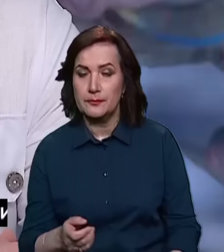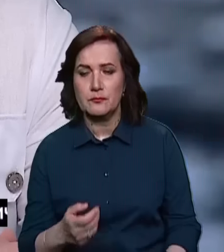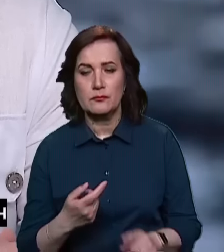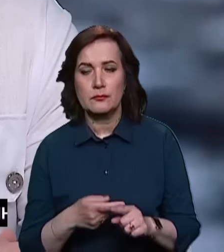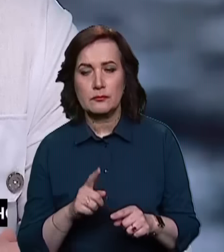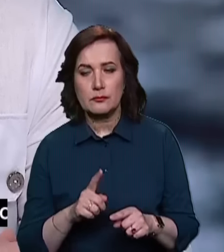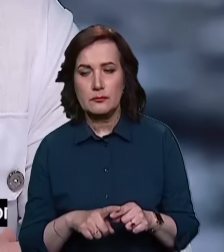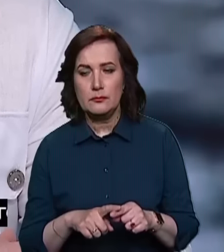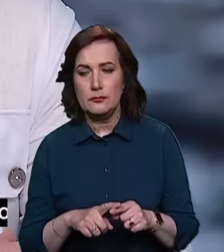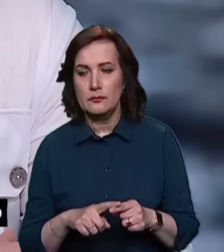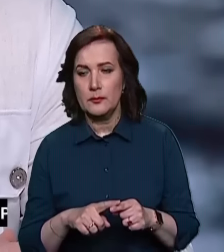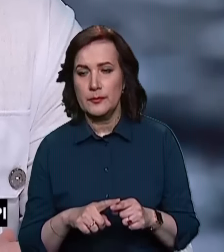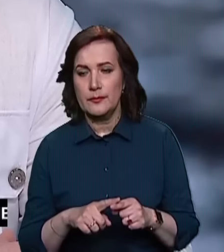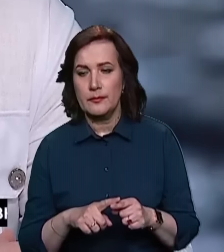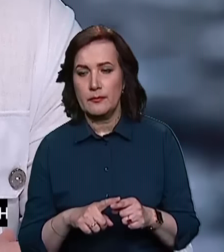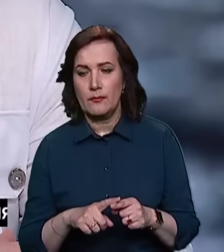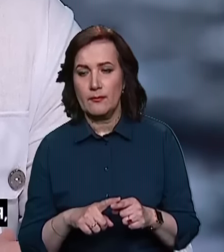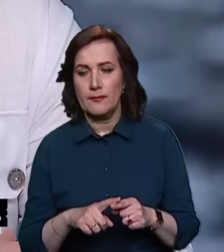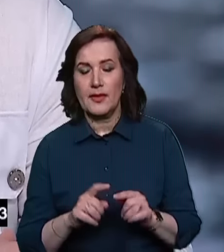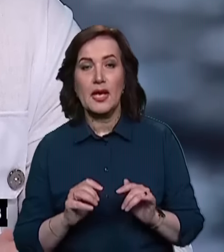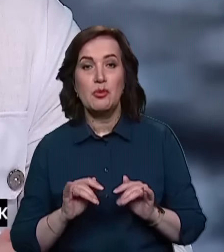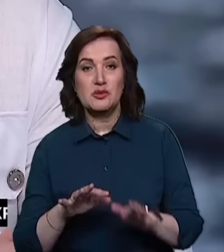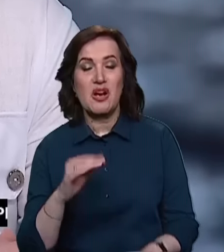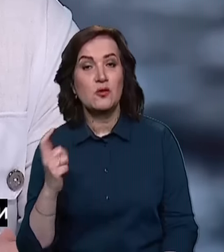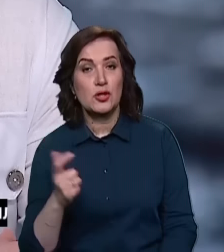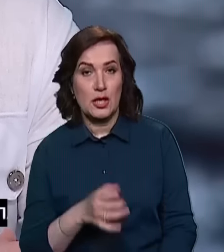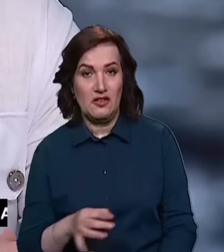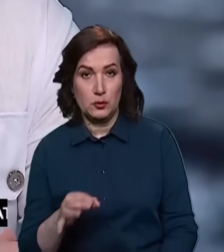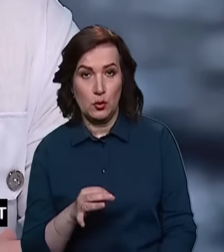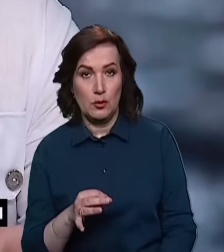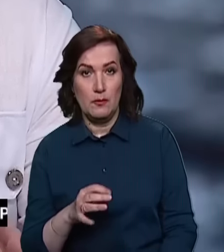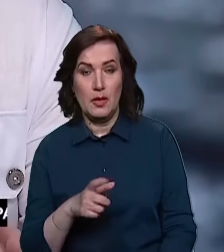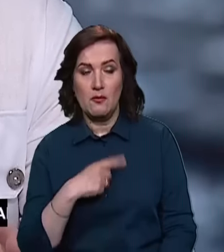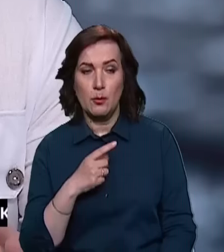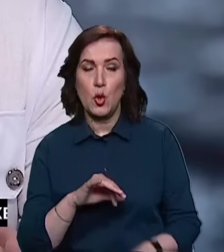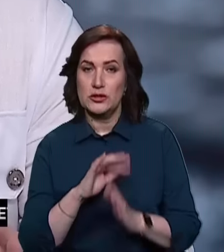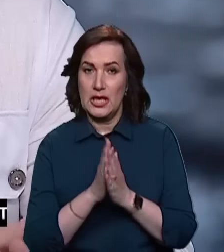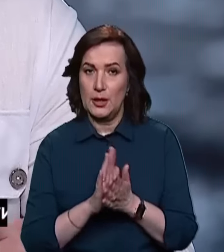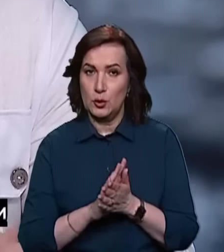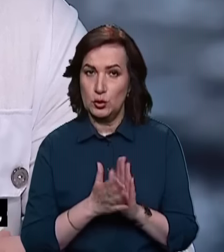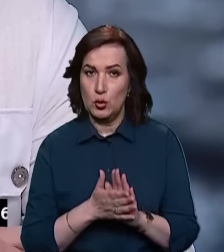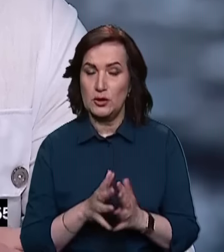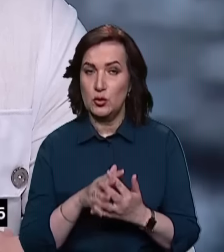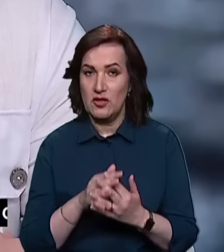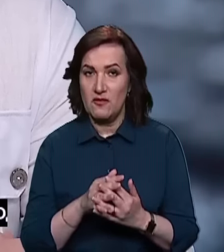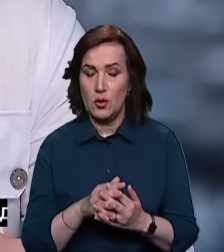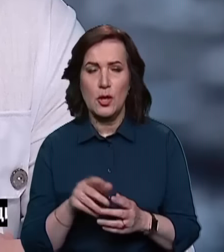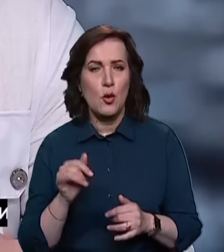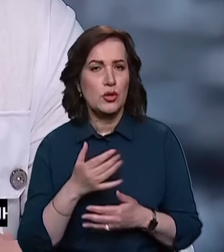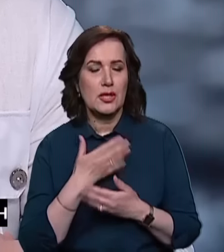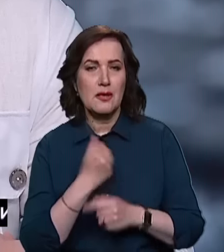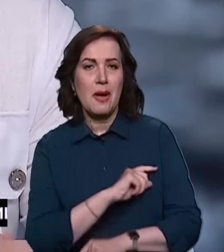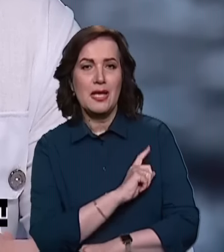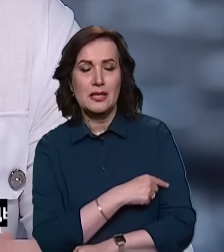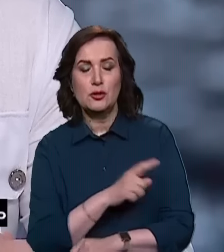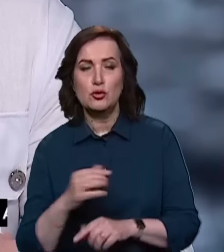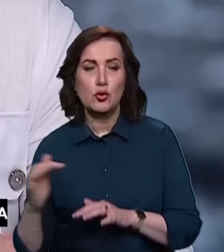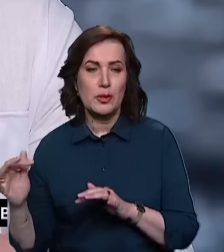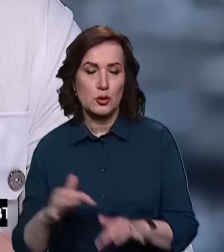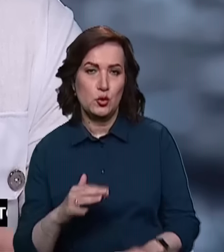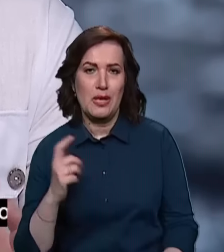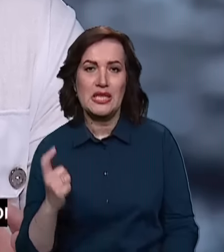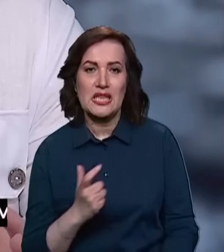це ми маємо, скажімо так, справу з Харківською областю. Ми зараз тільки що казали про загальну ситуацію на фронті. Там в них немає сил для того, щоб